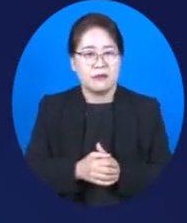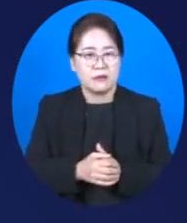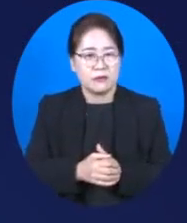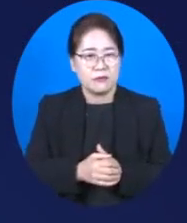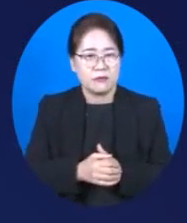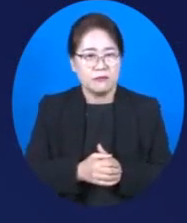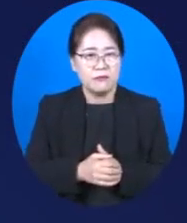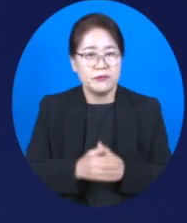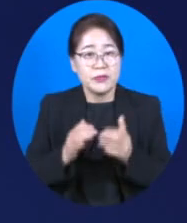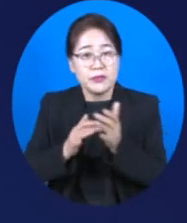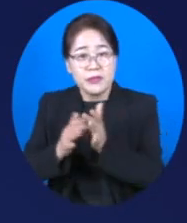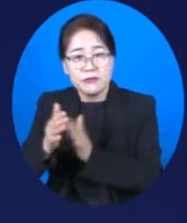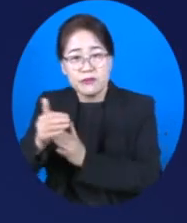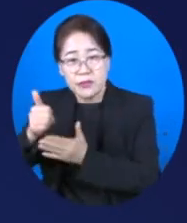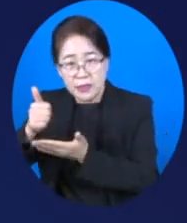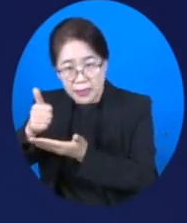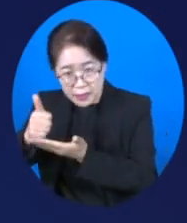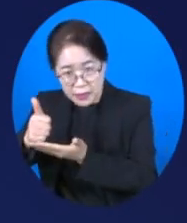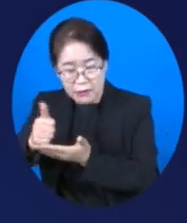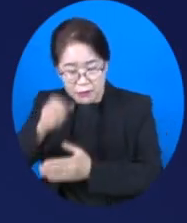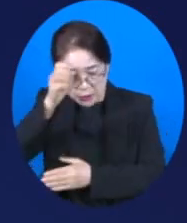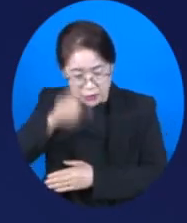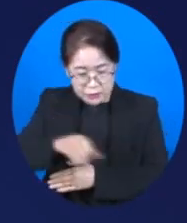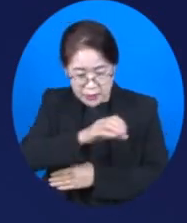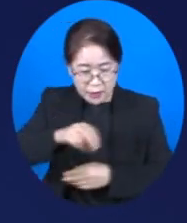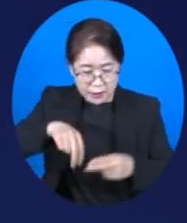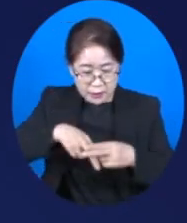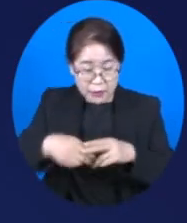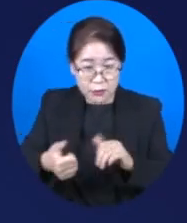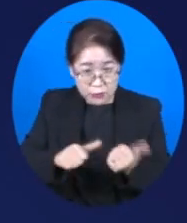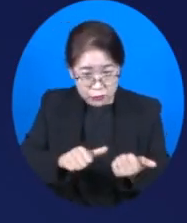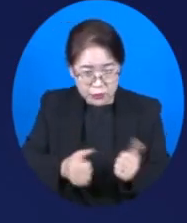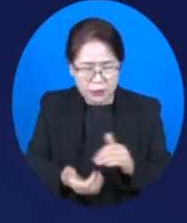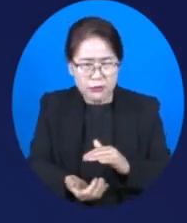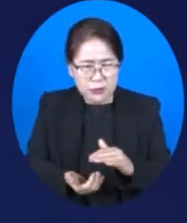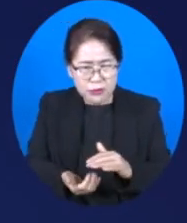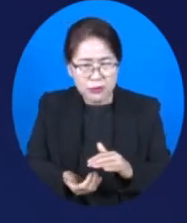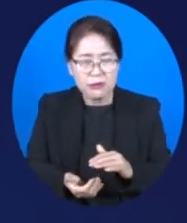보게 되면 예수님이요, 십자가에 달려 죽으시기 직전에